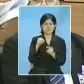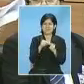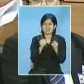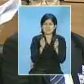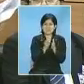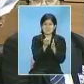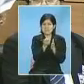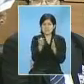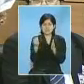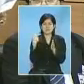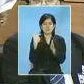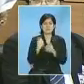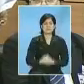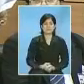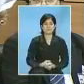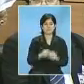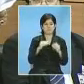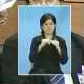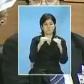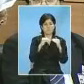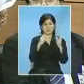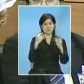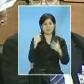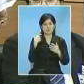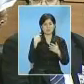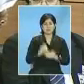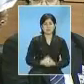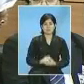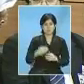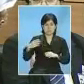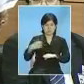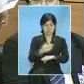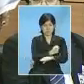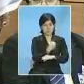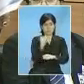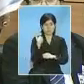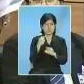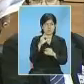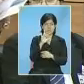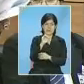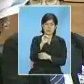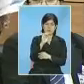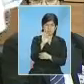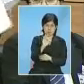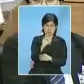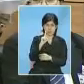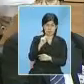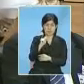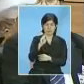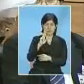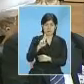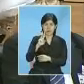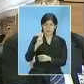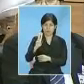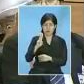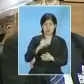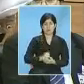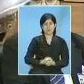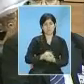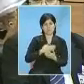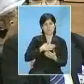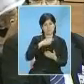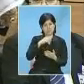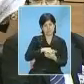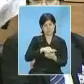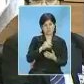ตรางวา 6ตรางวามีที่มากๆก็คือ 5เ่อ 89ตรางวานะครับซึ่งผมมองว่าใน